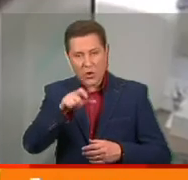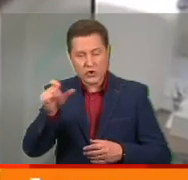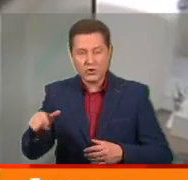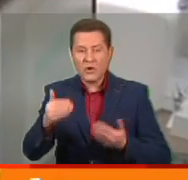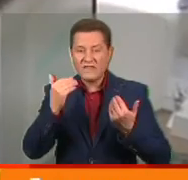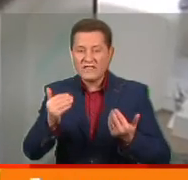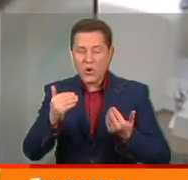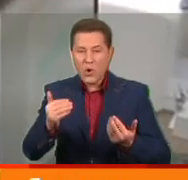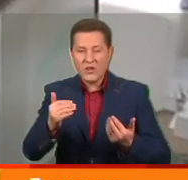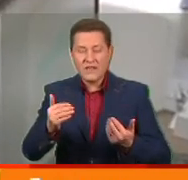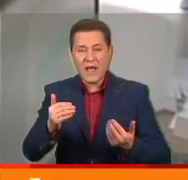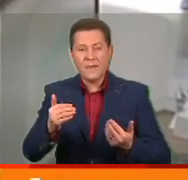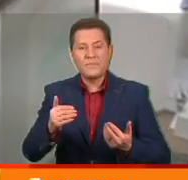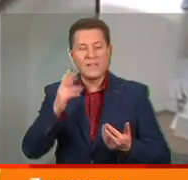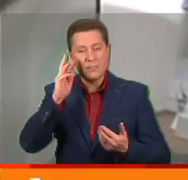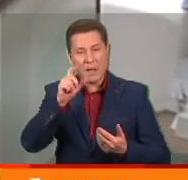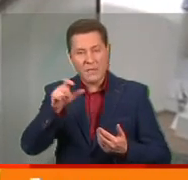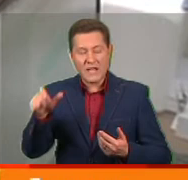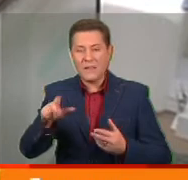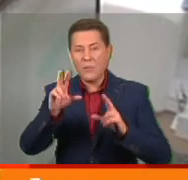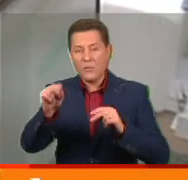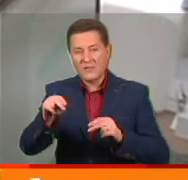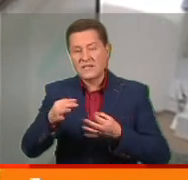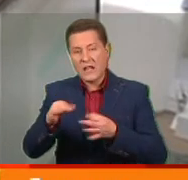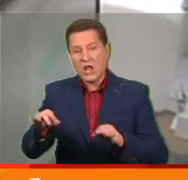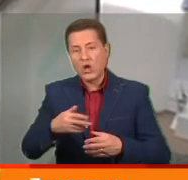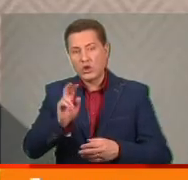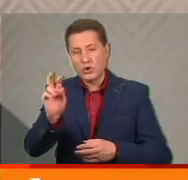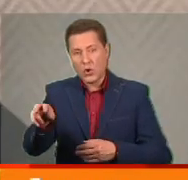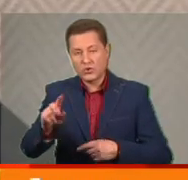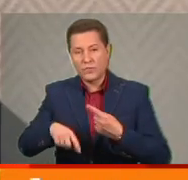сьогодні вітчизняним дипломатам нібито пообіцяли доступ до Сущенка наступного тижня.